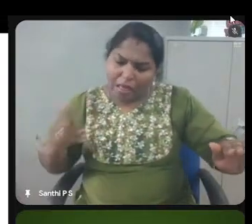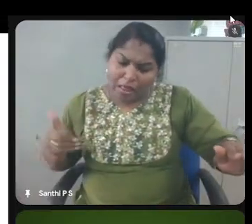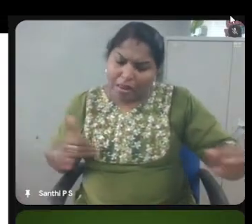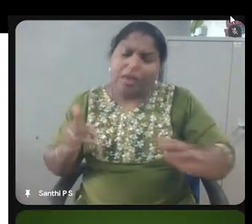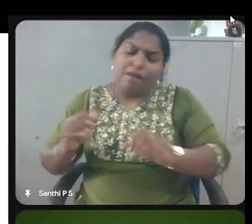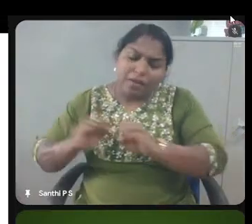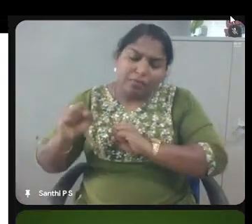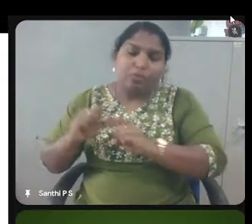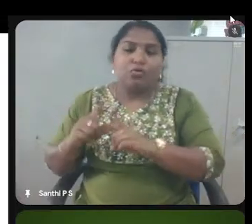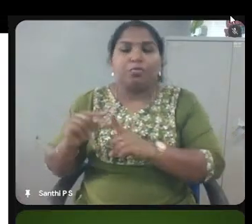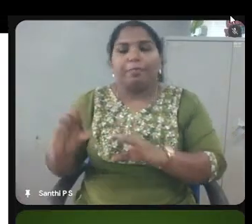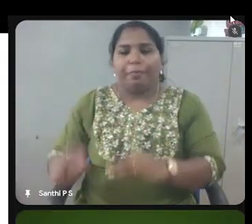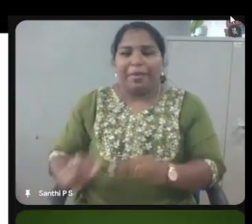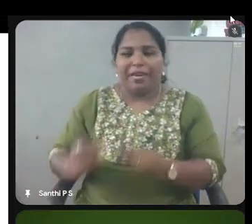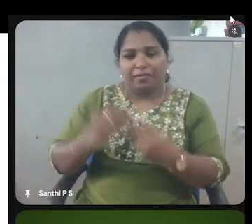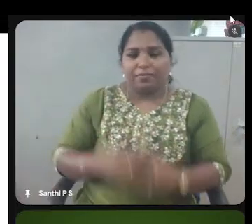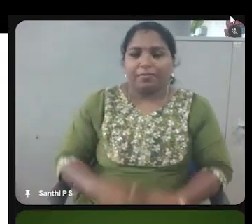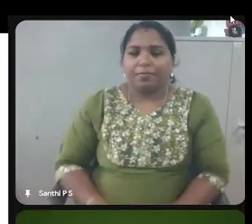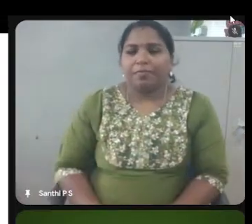ഹലോ